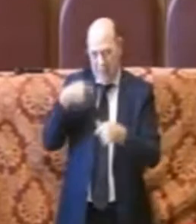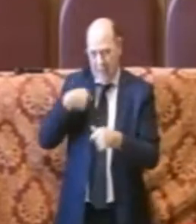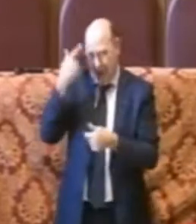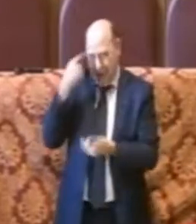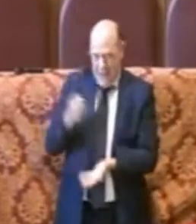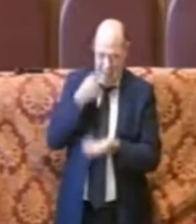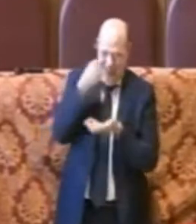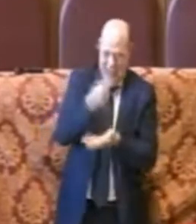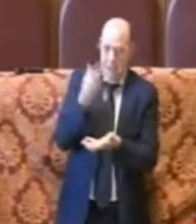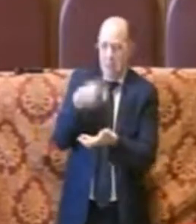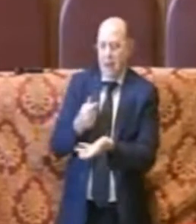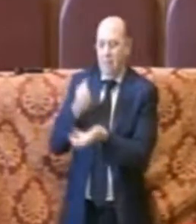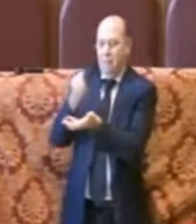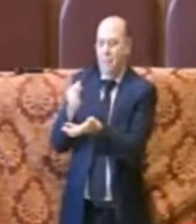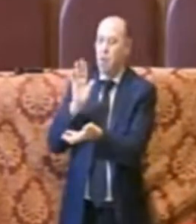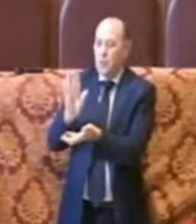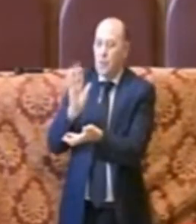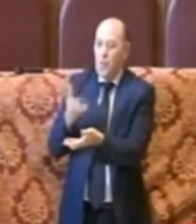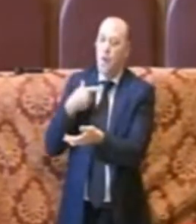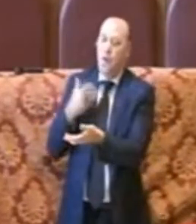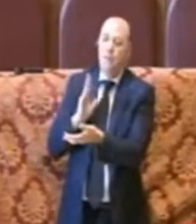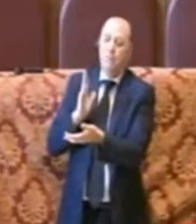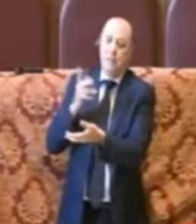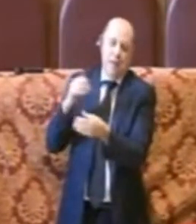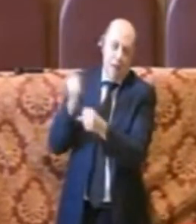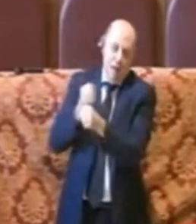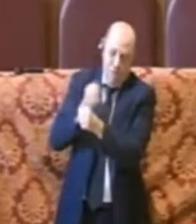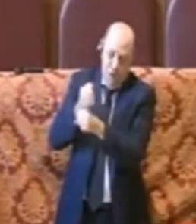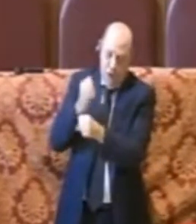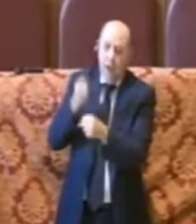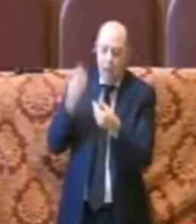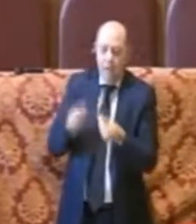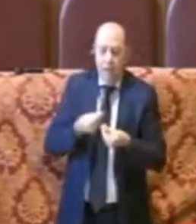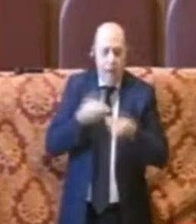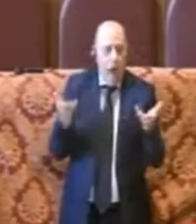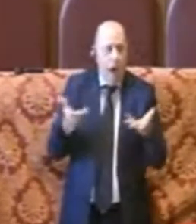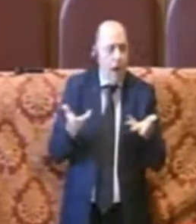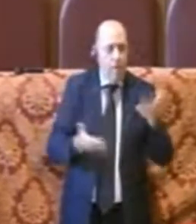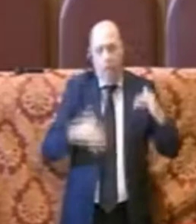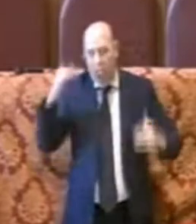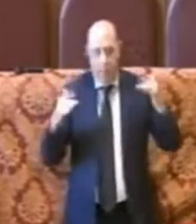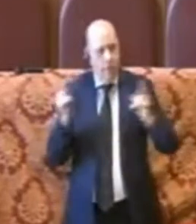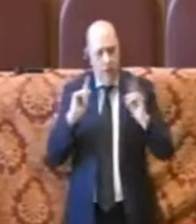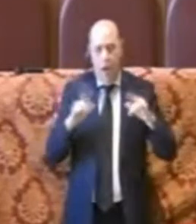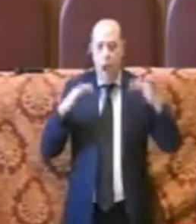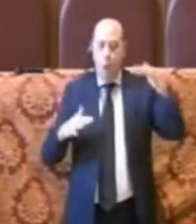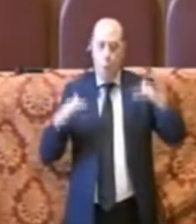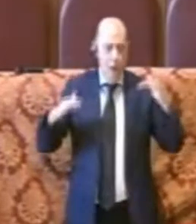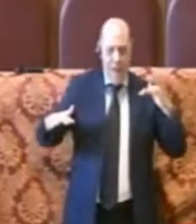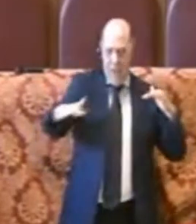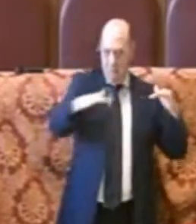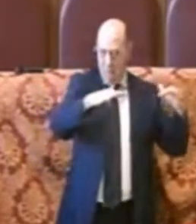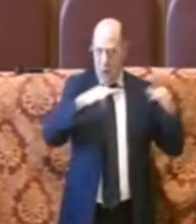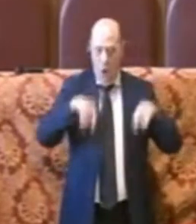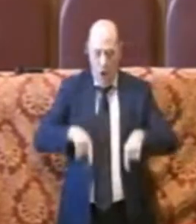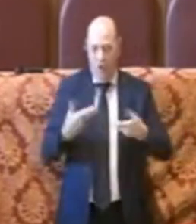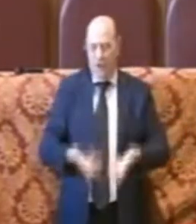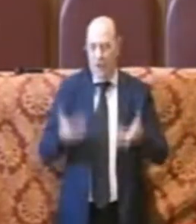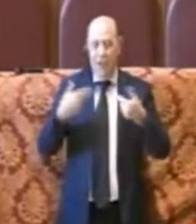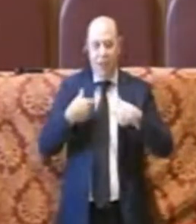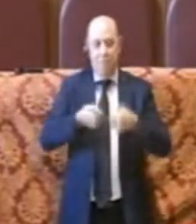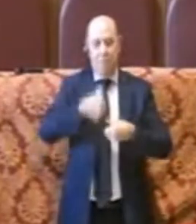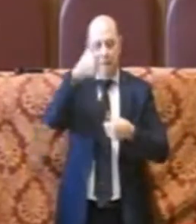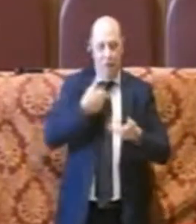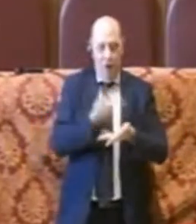agli interventi fossero distribuite in modo equilibrato. Quindi una città intera che oggi si vede per la